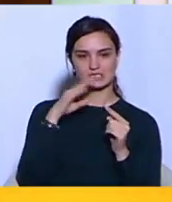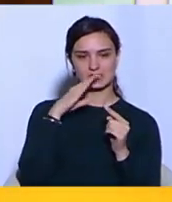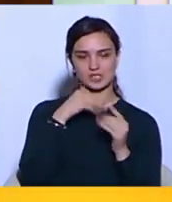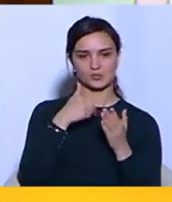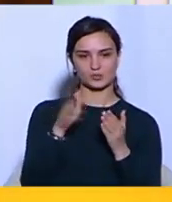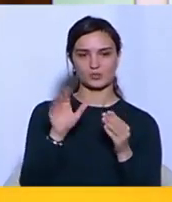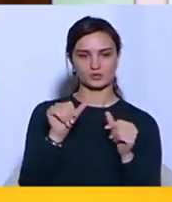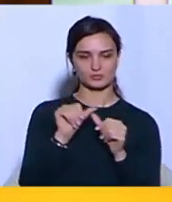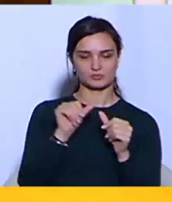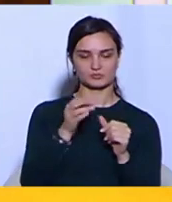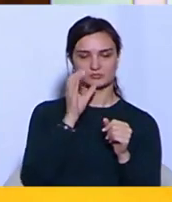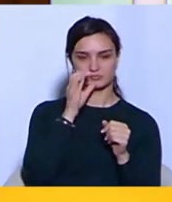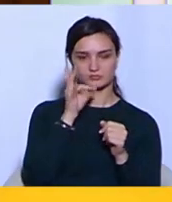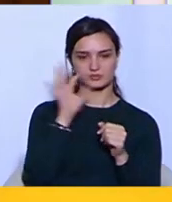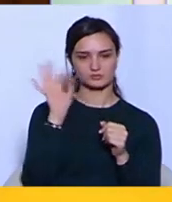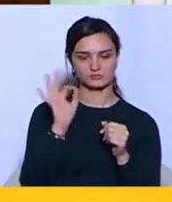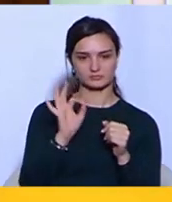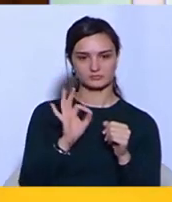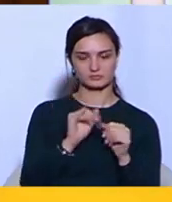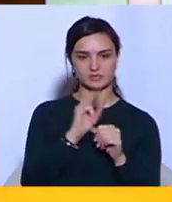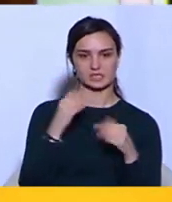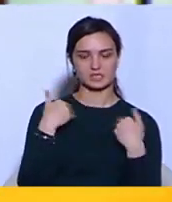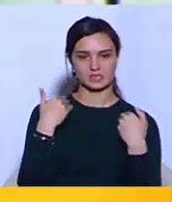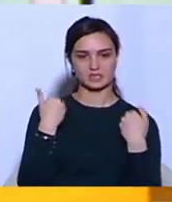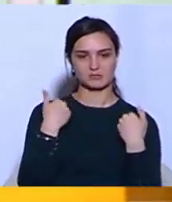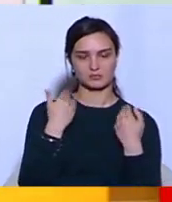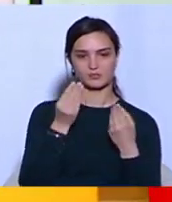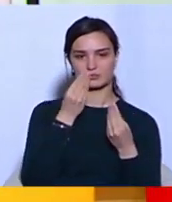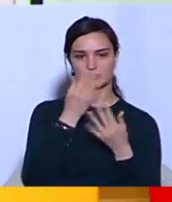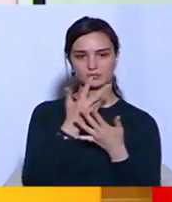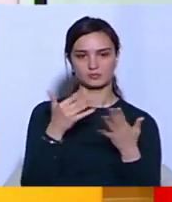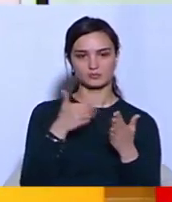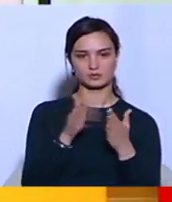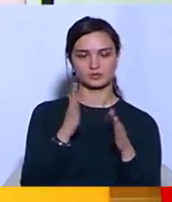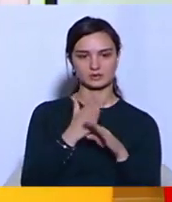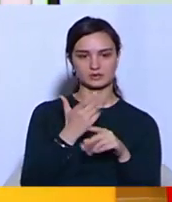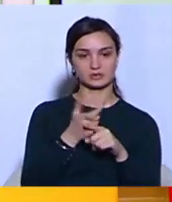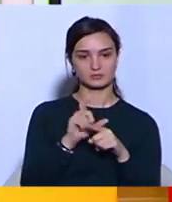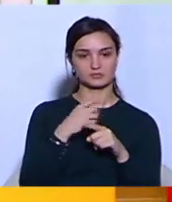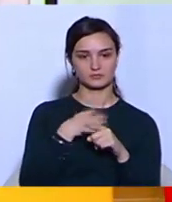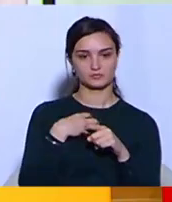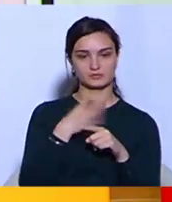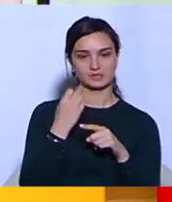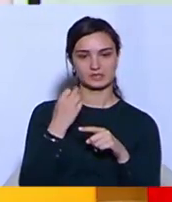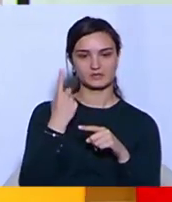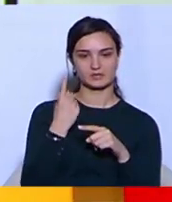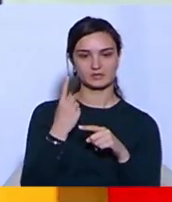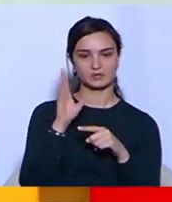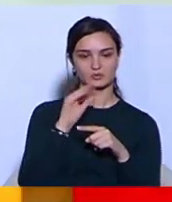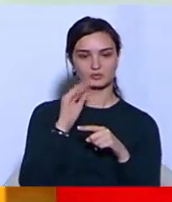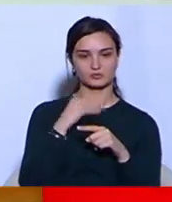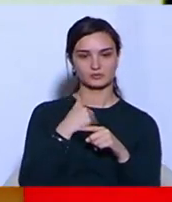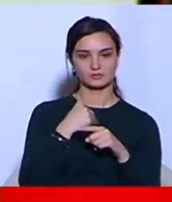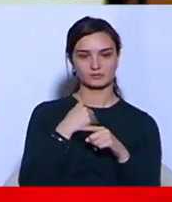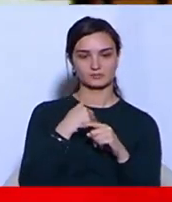წყალზე უარის თქმის და ასე შემდეგ, ან სასარგებლო პროდუქტებზე უარის თქმის არის ძალიან მნიშვნელოვანი. და კიდევ ერთი, როდესაც